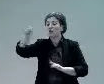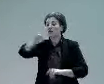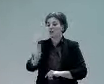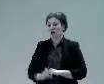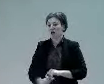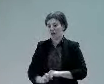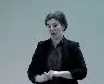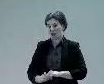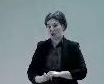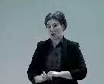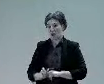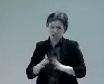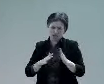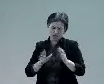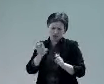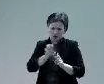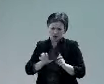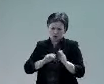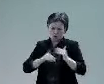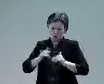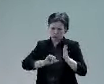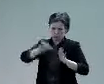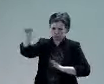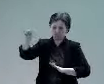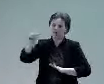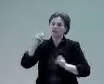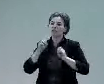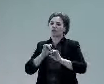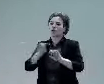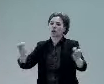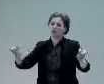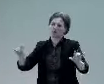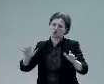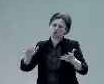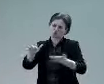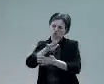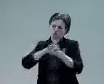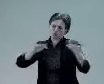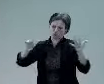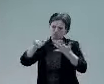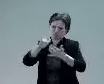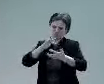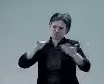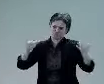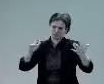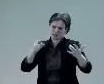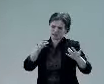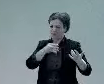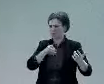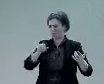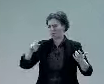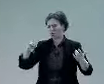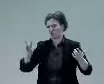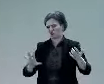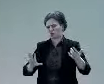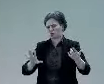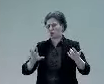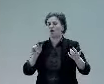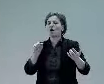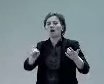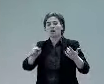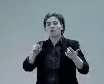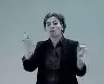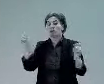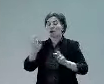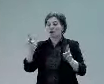in Europa per morti precoci da inquinamento dell'aria da polveri sottili e particolato PM2.5. L'emergenza